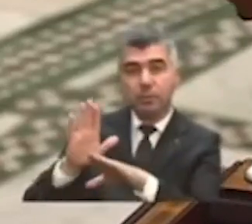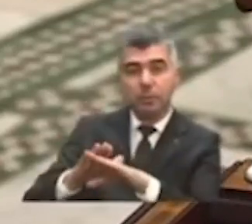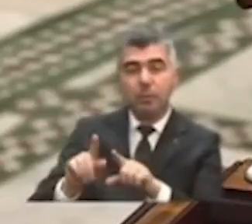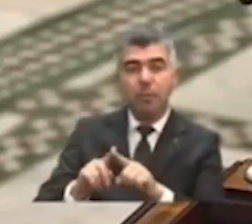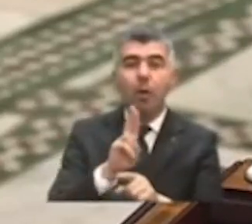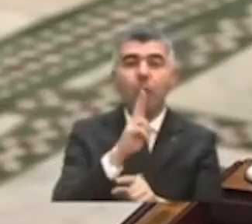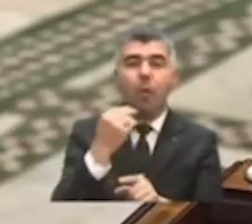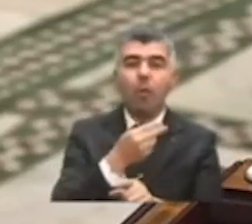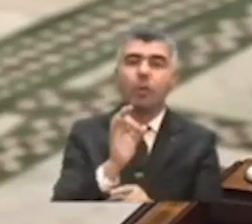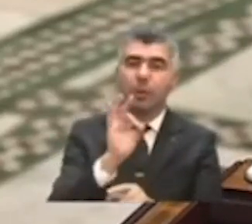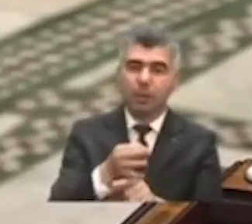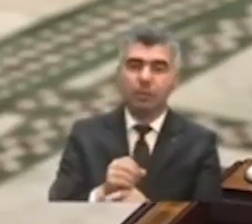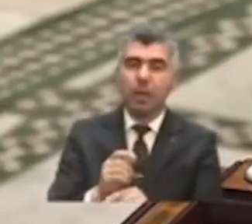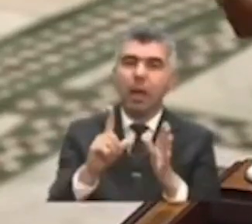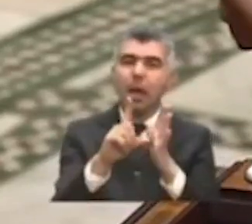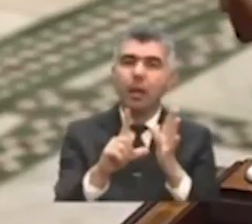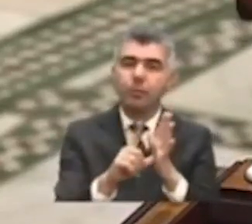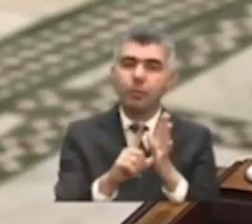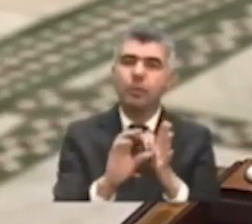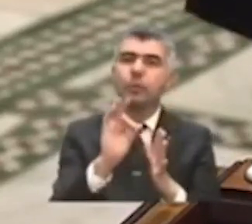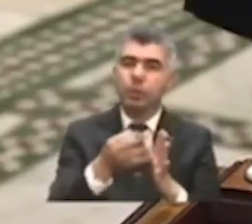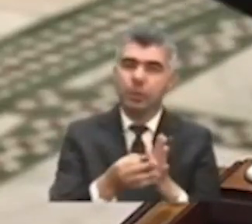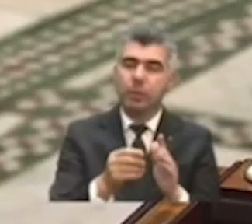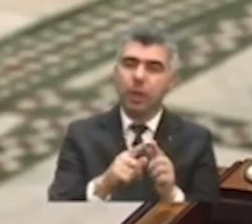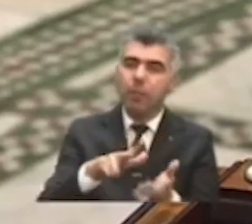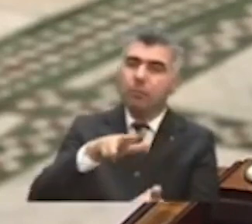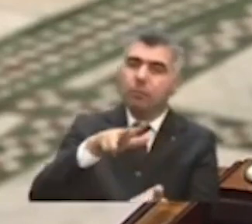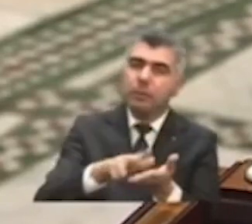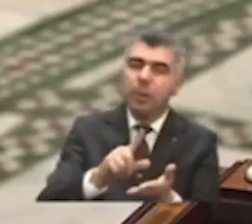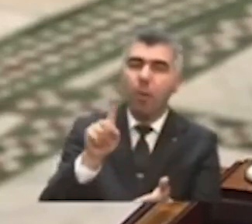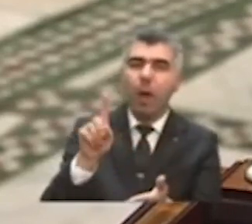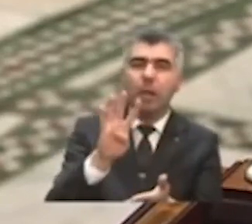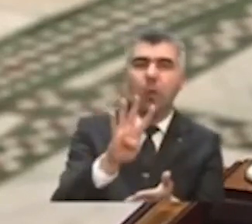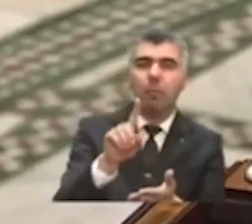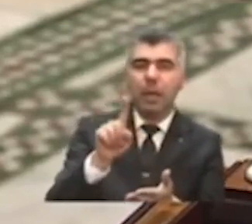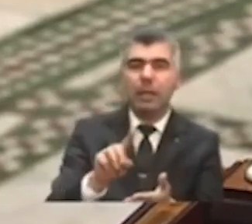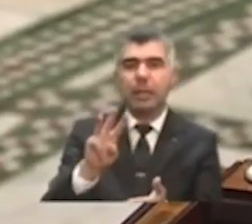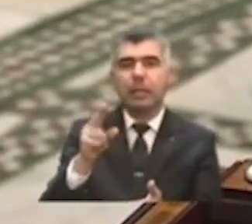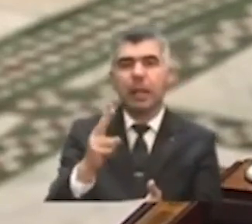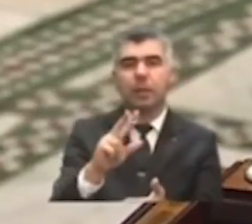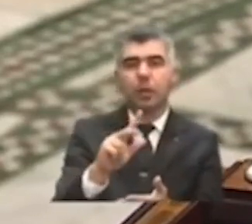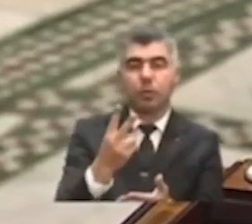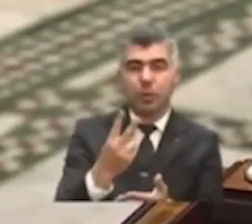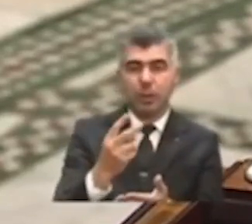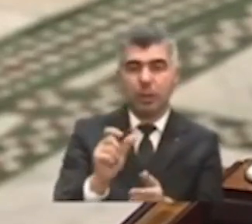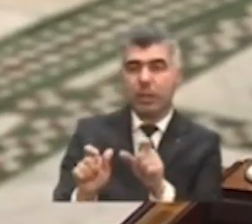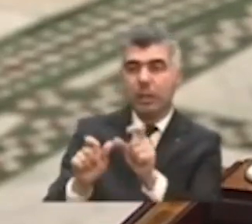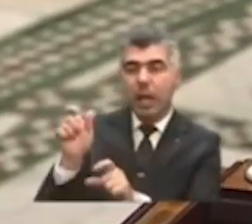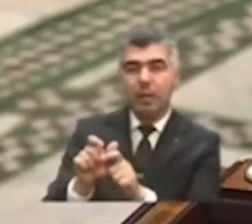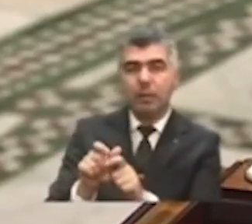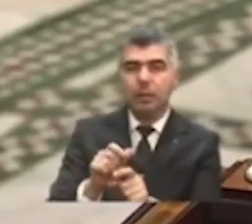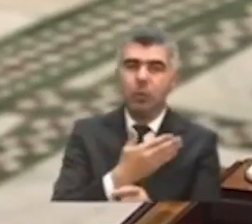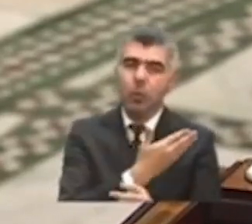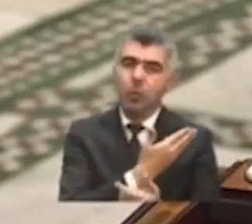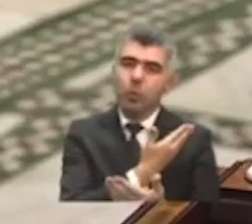هاد الظروف هذه، وكاين واحد القانون اللي غادي يجي بين يديكم خصكم تصوتوا عليه، اللي هو 41-23 اللي كيعفي هاد الفئات هذه من